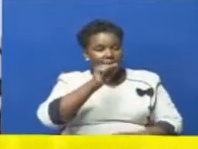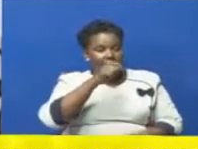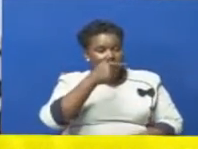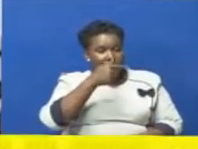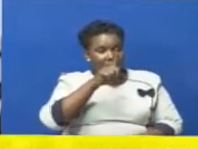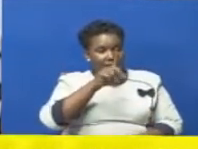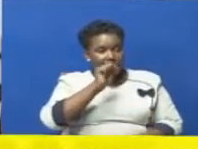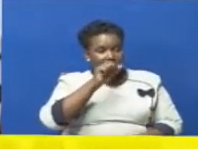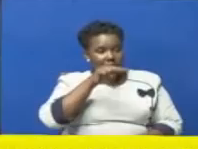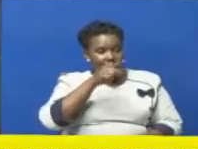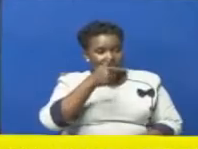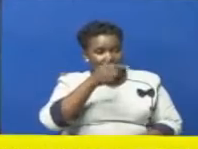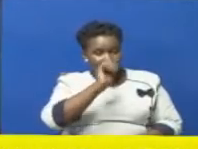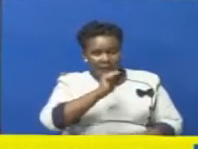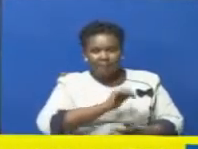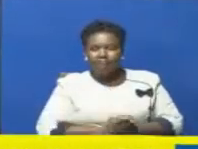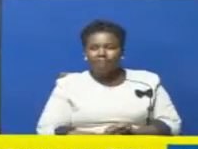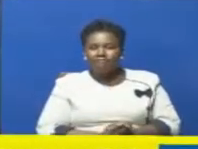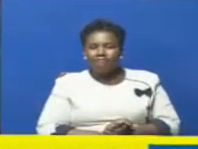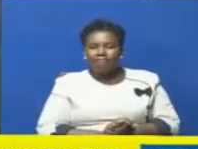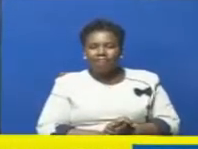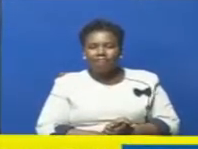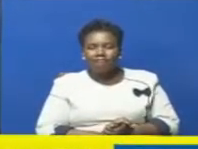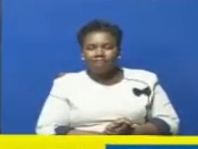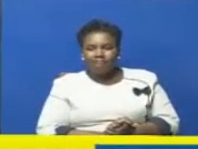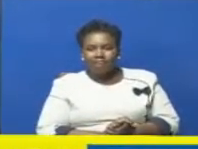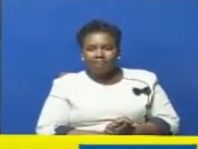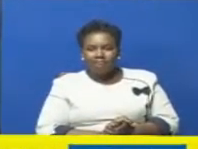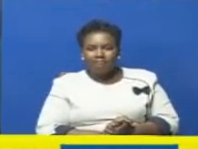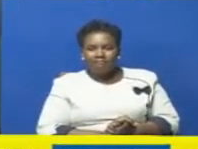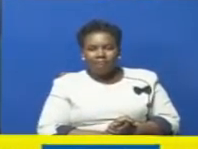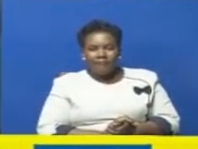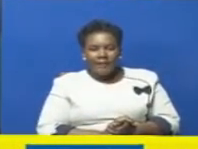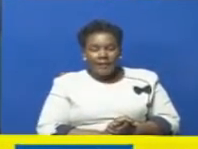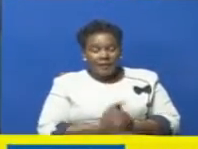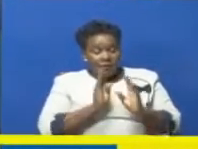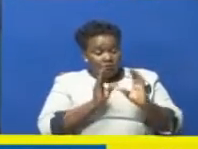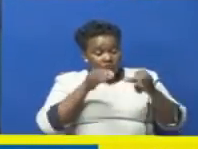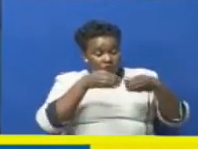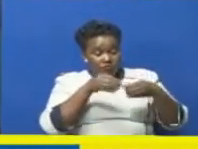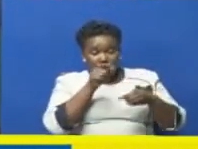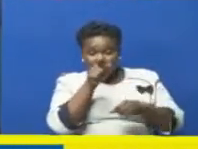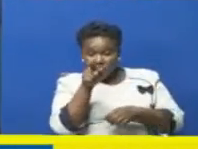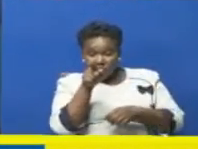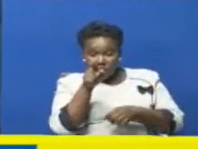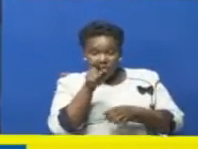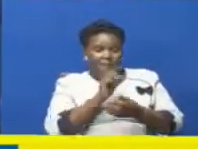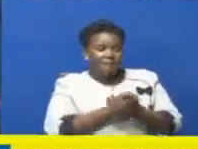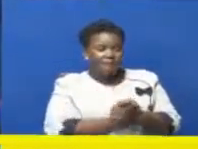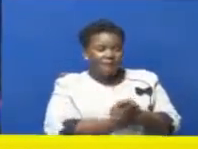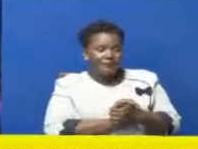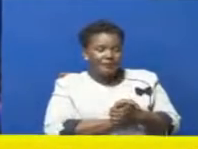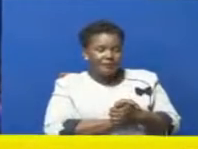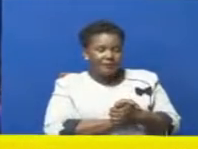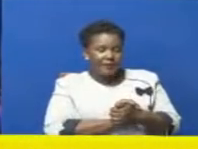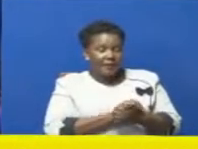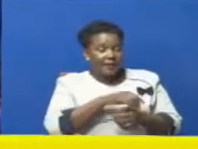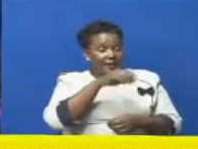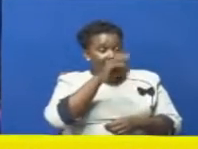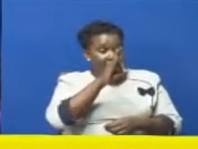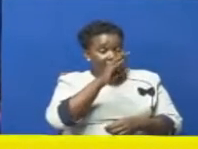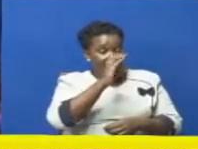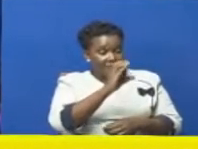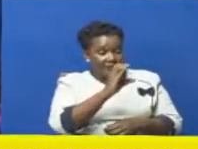Young Boys wakipepatana na Villarreal. Huku kundi G, FC Salzburg